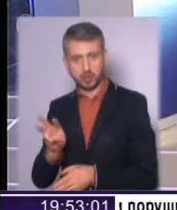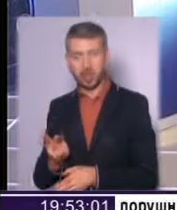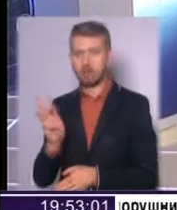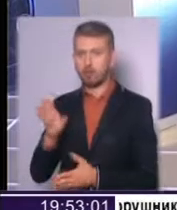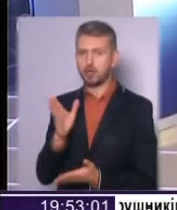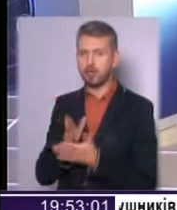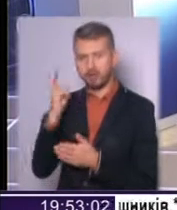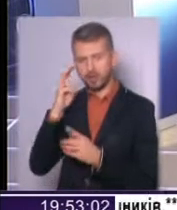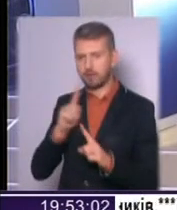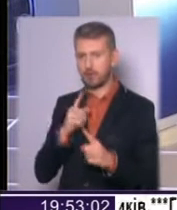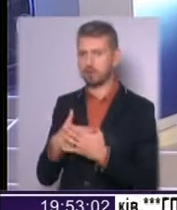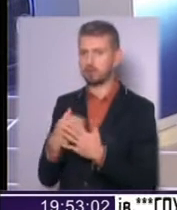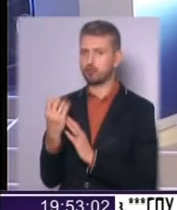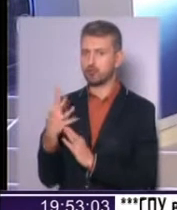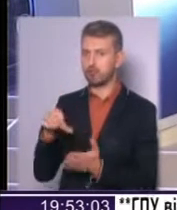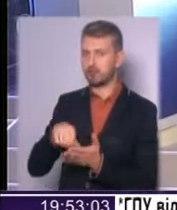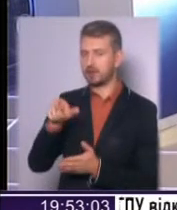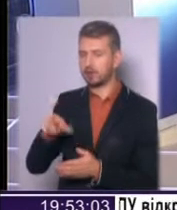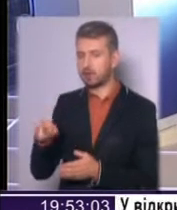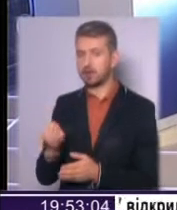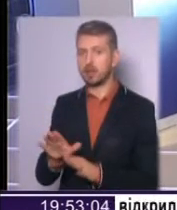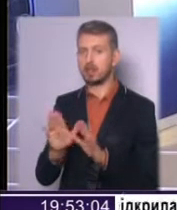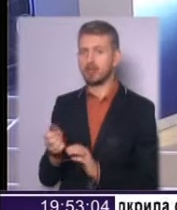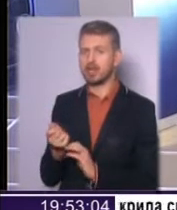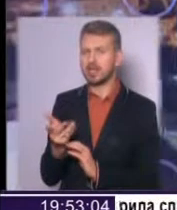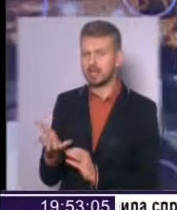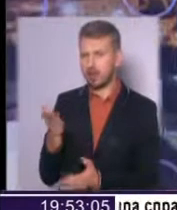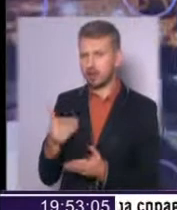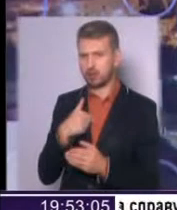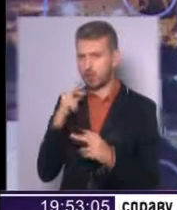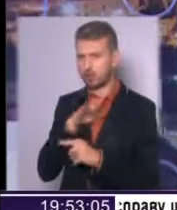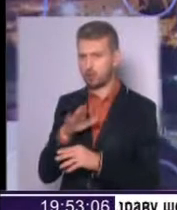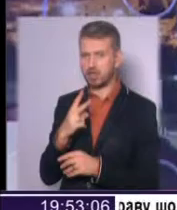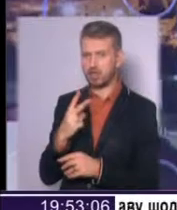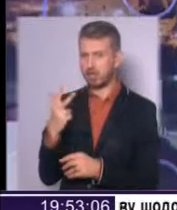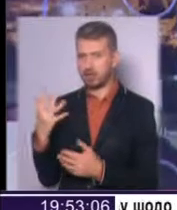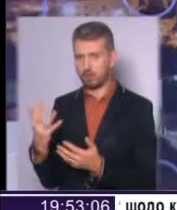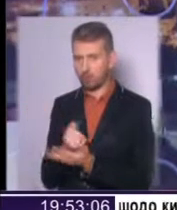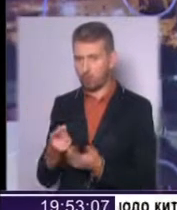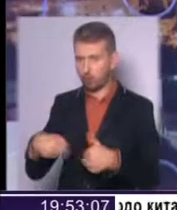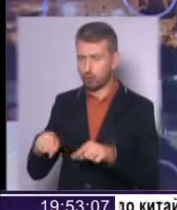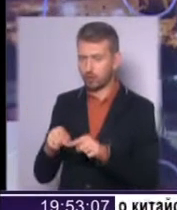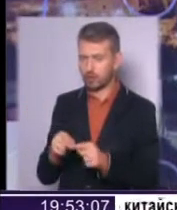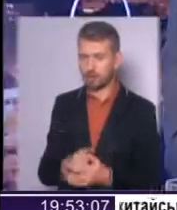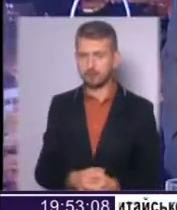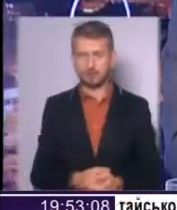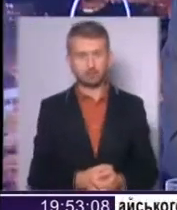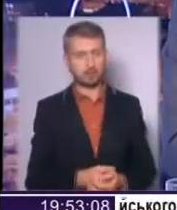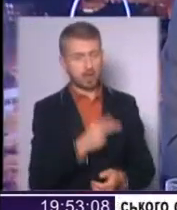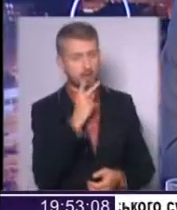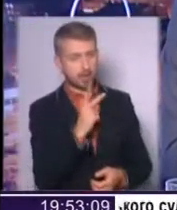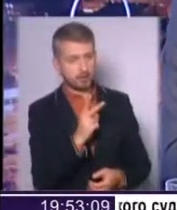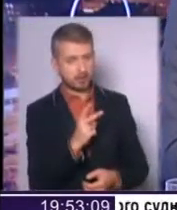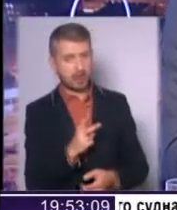отримувати державне фінансування. А тільки лише тримають для тих проєктів, вже, які там створені, які мають понад більше